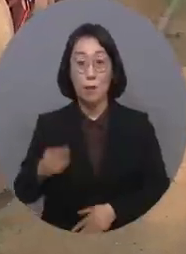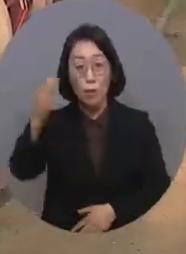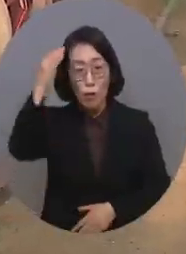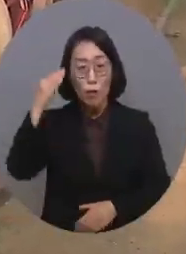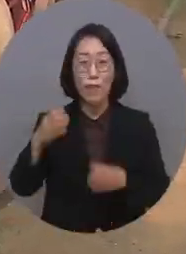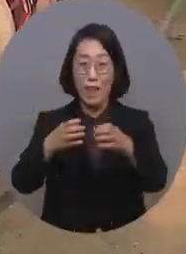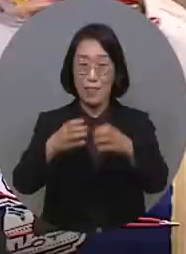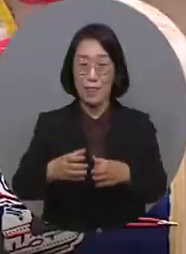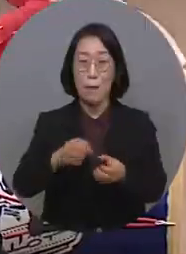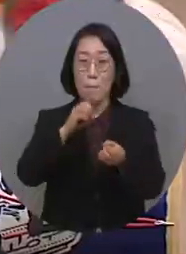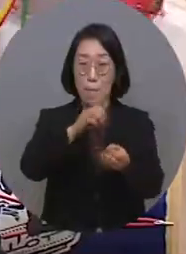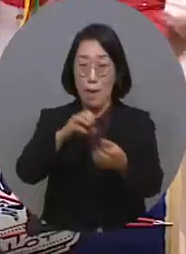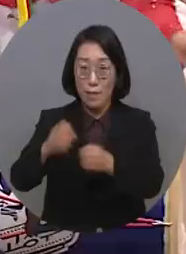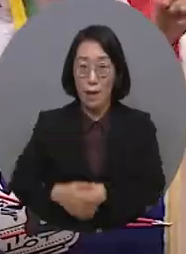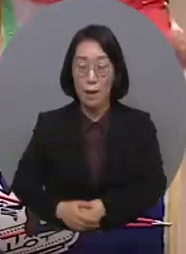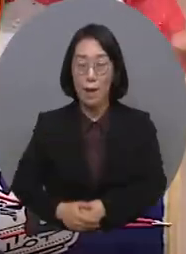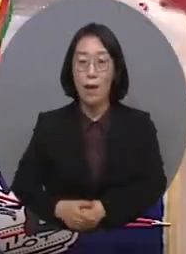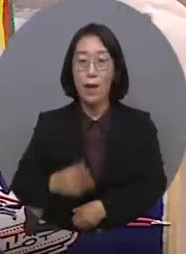배달 현장에서는